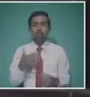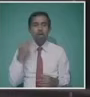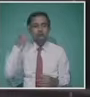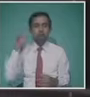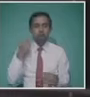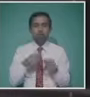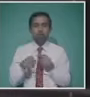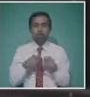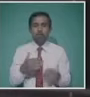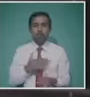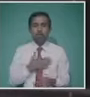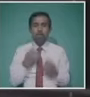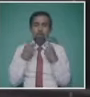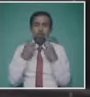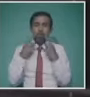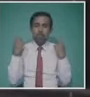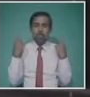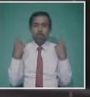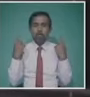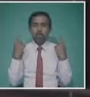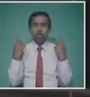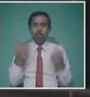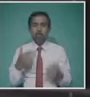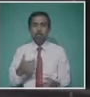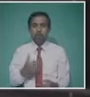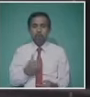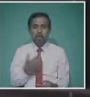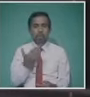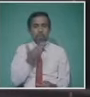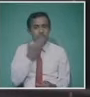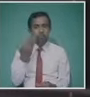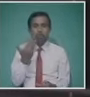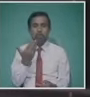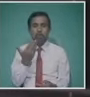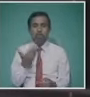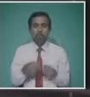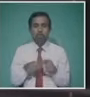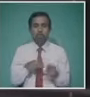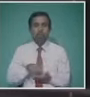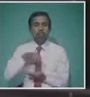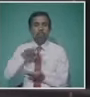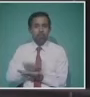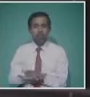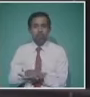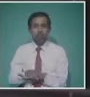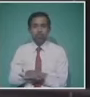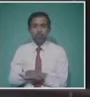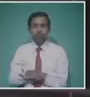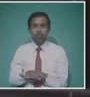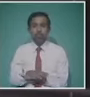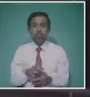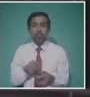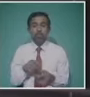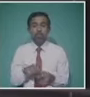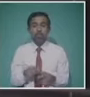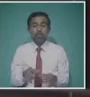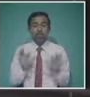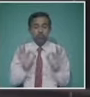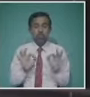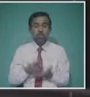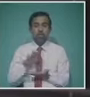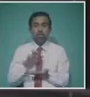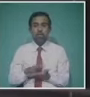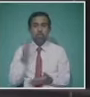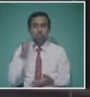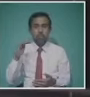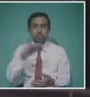හැටියට මං ආඩම්බර වෙනවා මට පුළුවන් වුණානේ මේ වගේ තීරණයක් ගන්න කියලා ඒවා තමයි නියම තීරණ